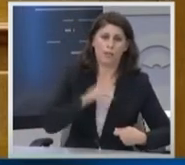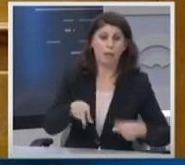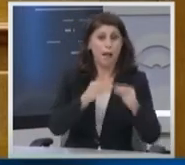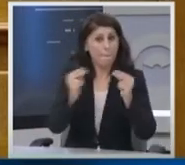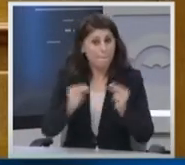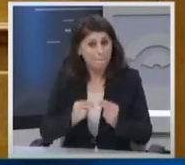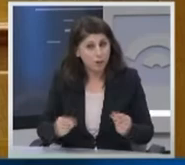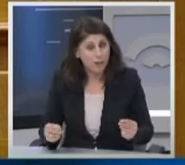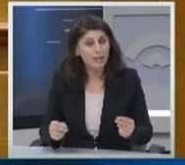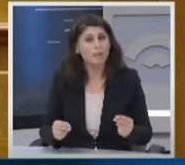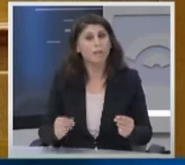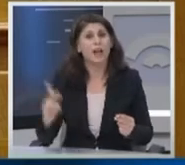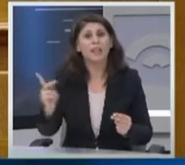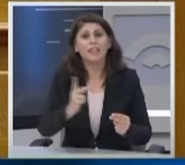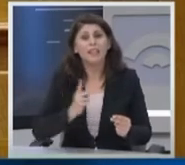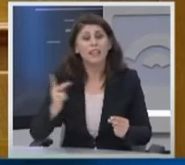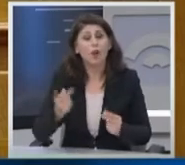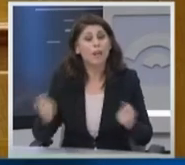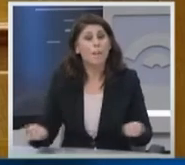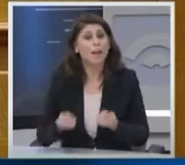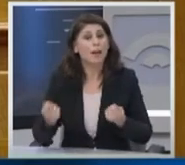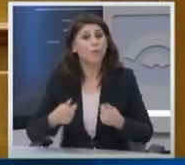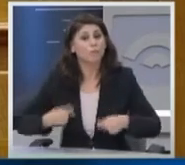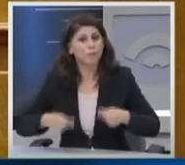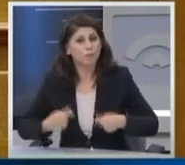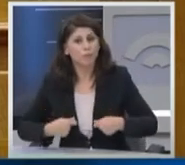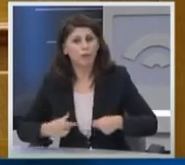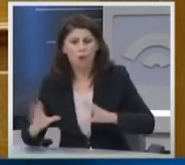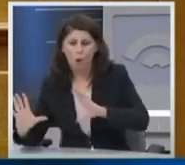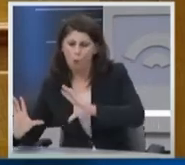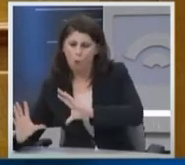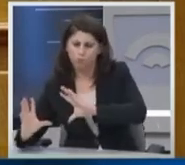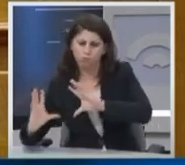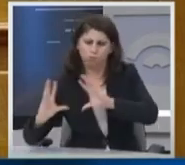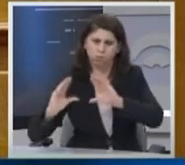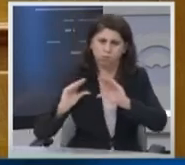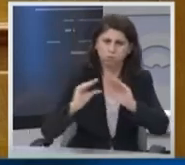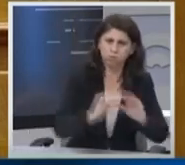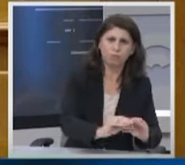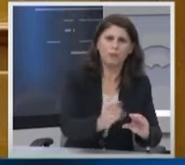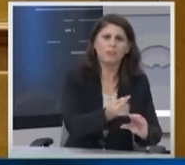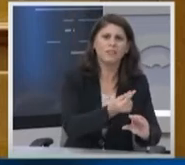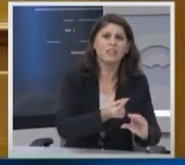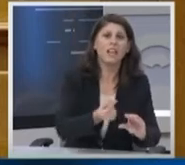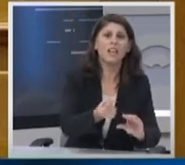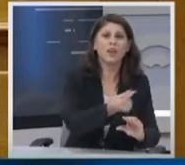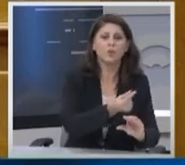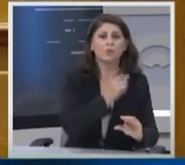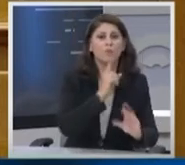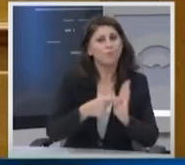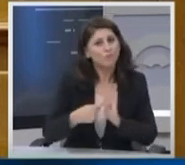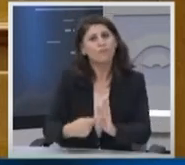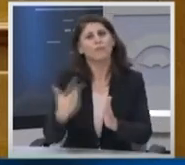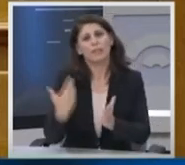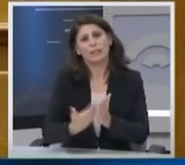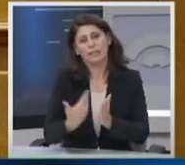με αποτέλεσμα ο κοινωνικά παραγόμενος πλούτος να συσσωρεύεται σε όλο και λιγότερα χέρια, όπως δείχνουν